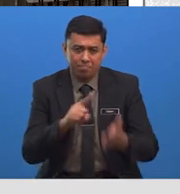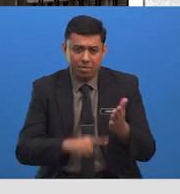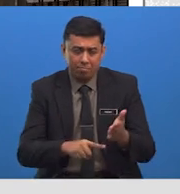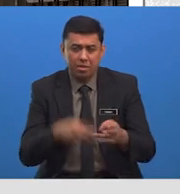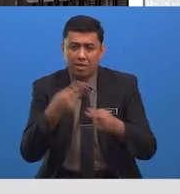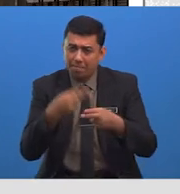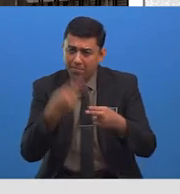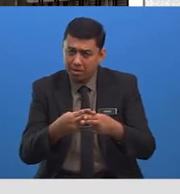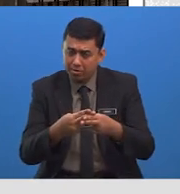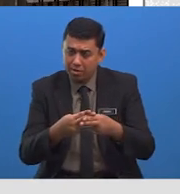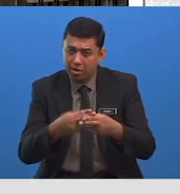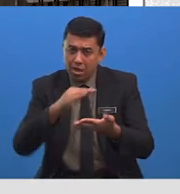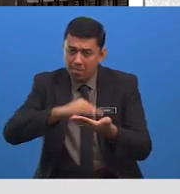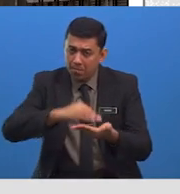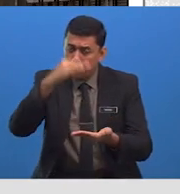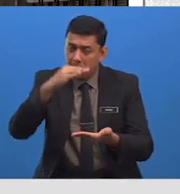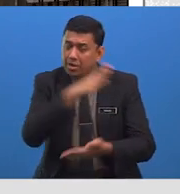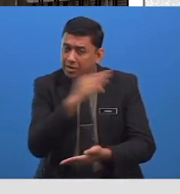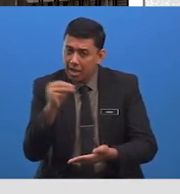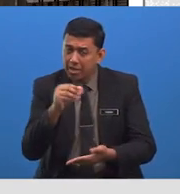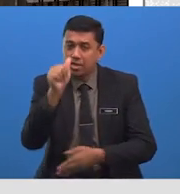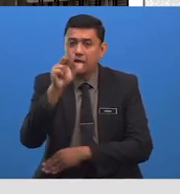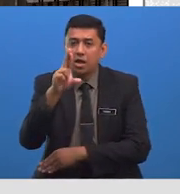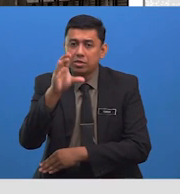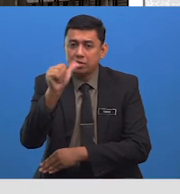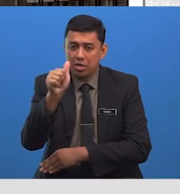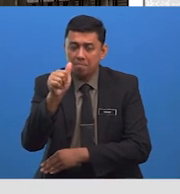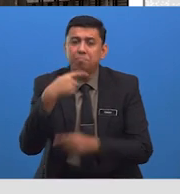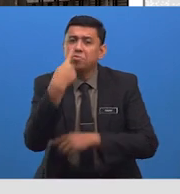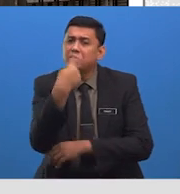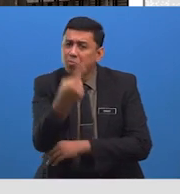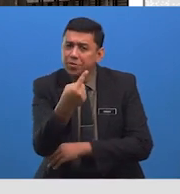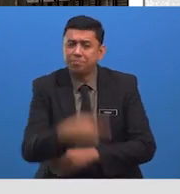Apakah nama bangunan dan arca tersebut?